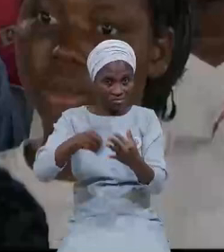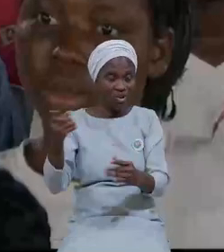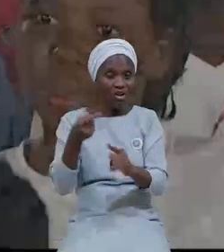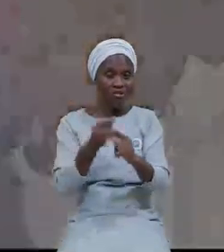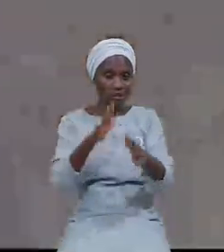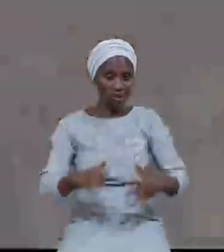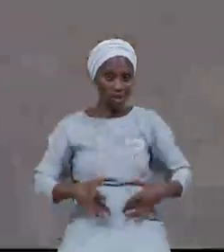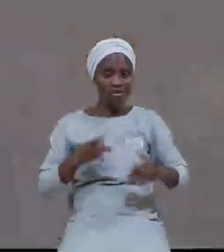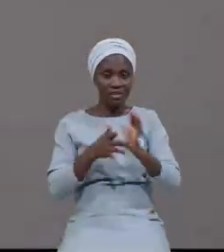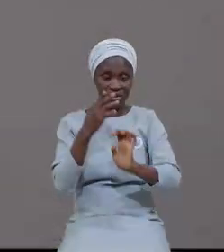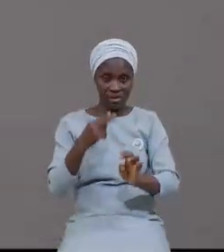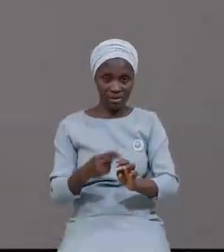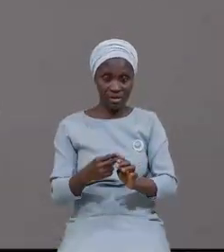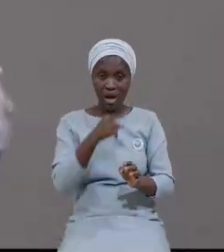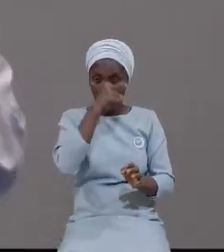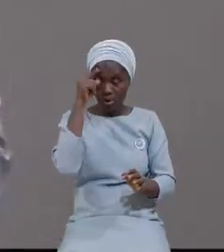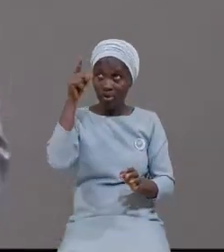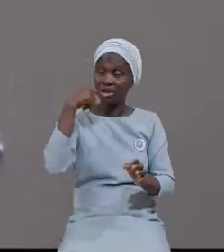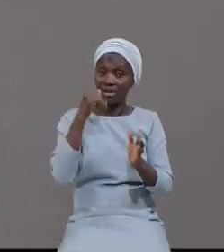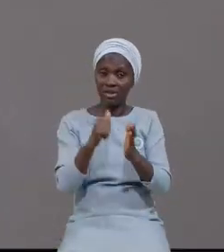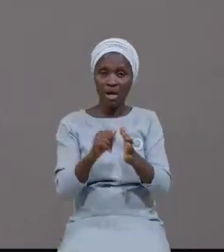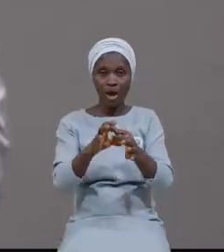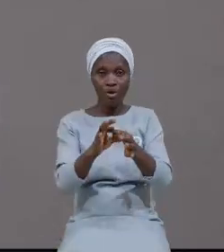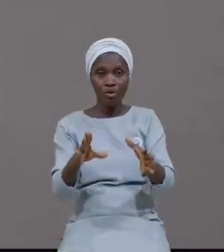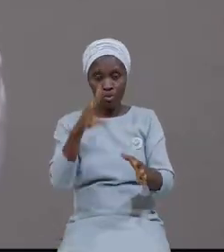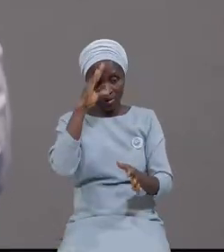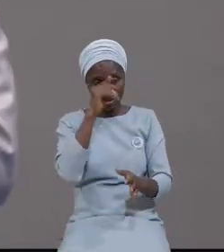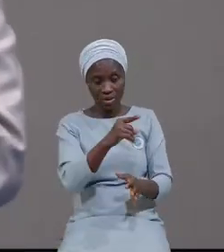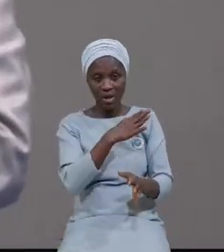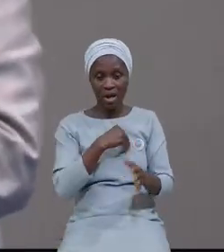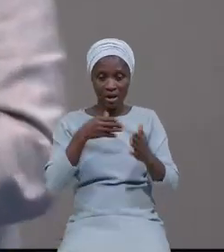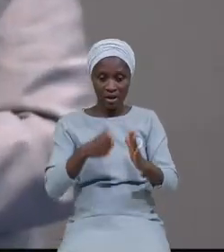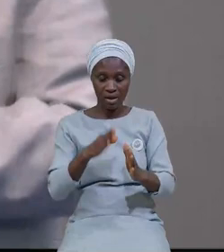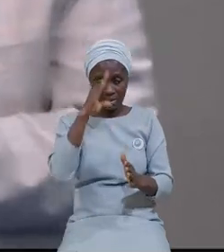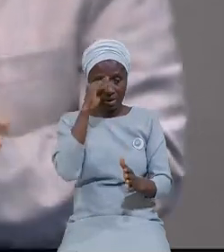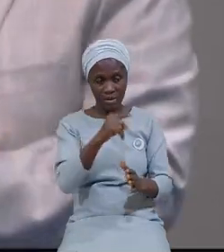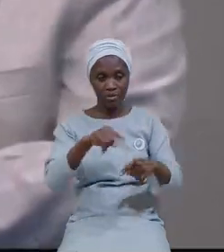dit déliez-le et laissez-le aller